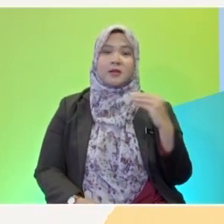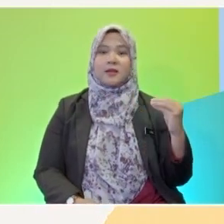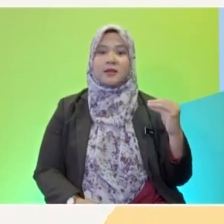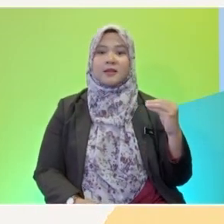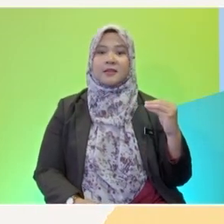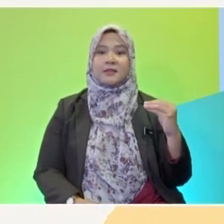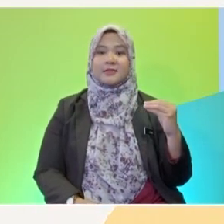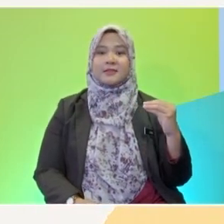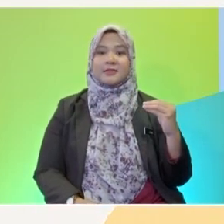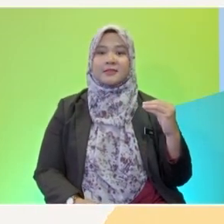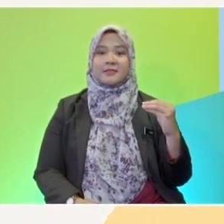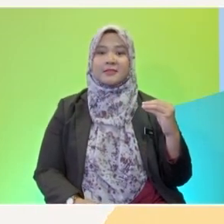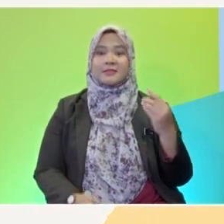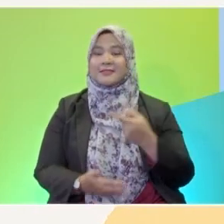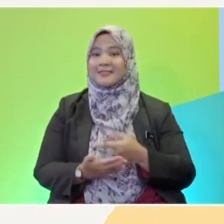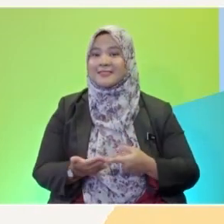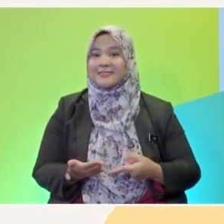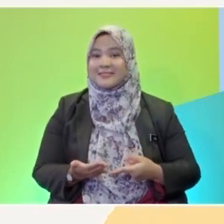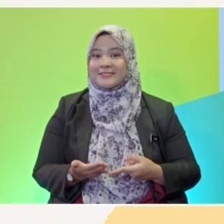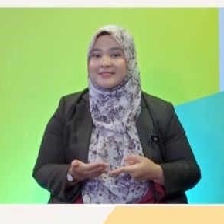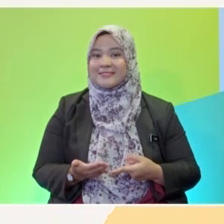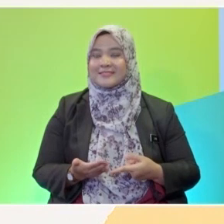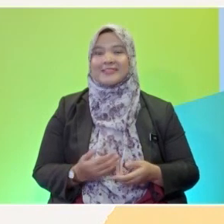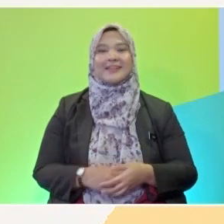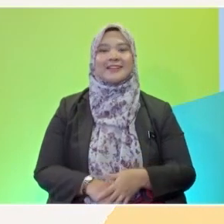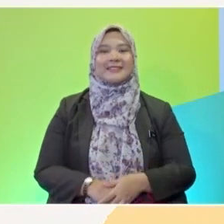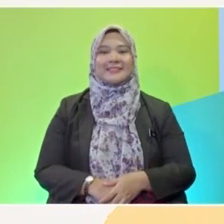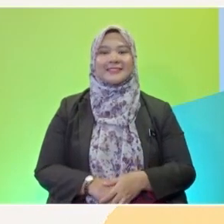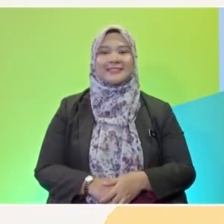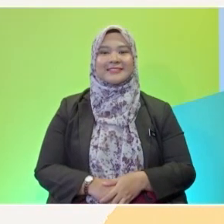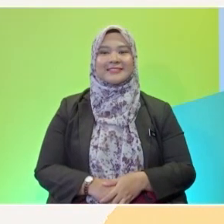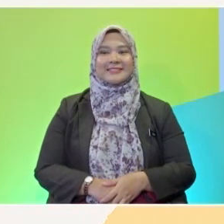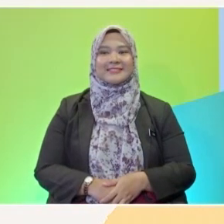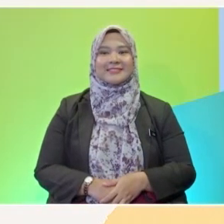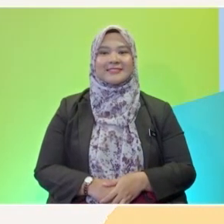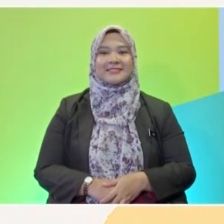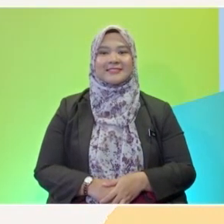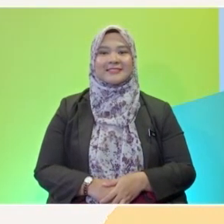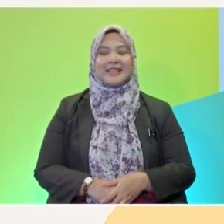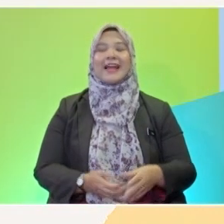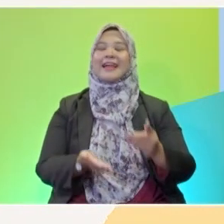di pawali Oke kita lihat jawabannya betul atau tidak